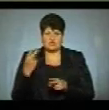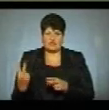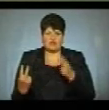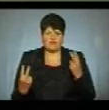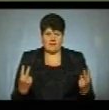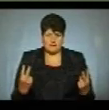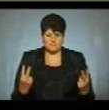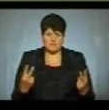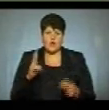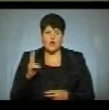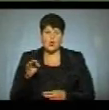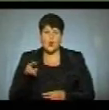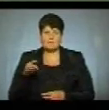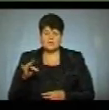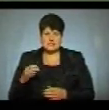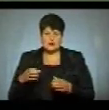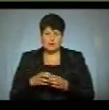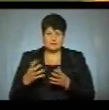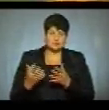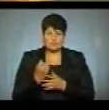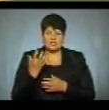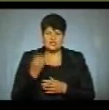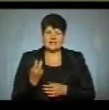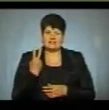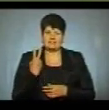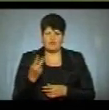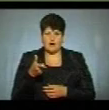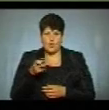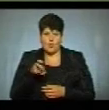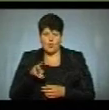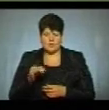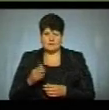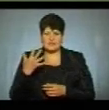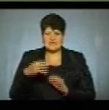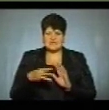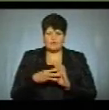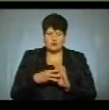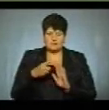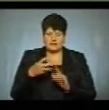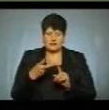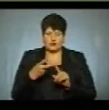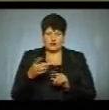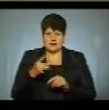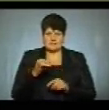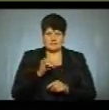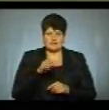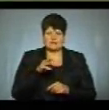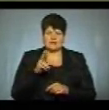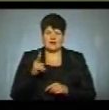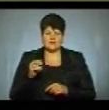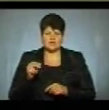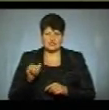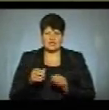2-2. Копиченецька команда здобула перемогу після ще двох своїх голів. На 58-й хвилині вдруге відзначився Іван Ткачик. І